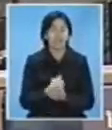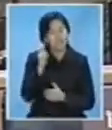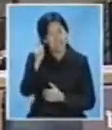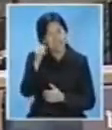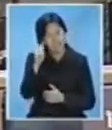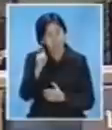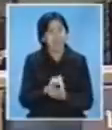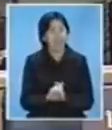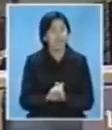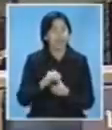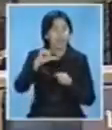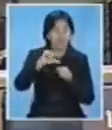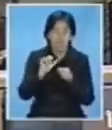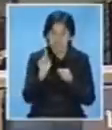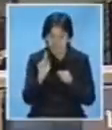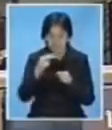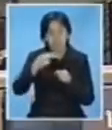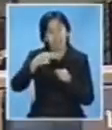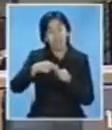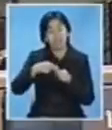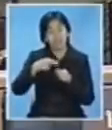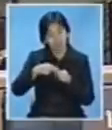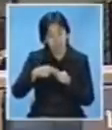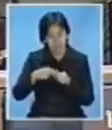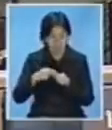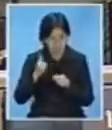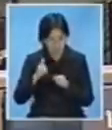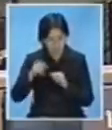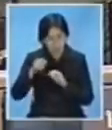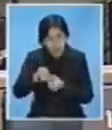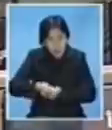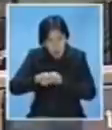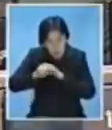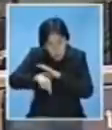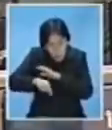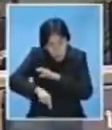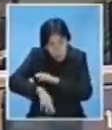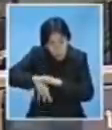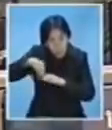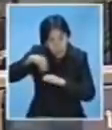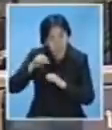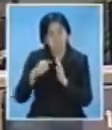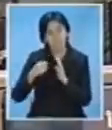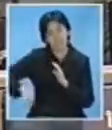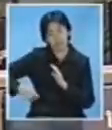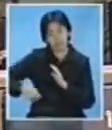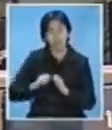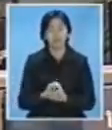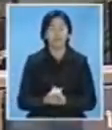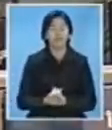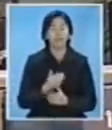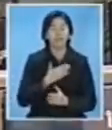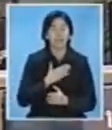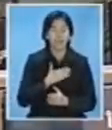ในธุรกิจปิโตรเลียมในประเทศกัมพูชาเรื่องนี้คงต้องพิสูจน์กันต่อไปและดิฉันเองก็ยอมรับได้